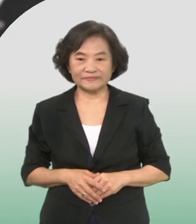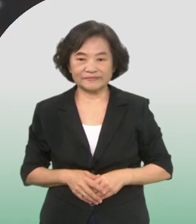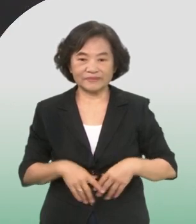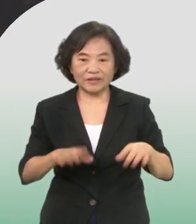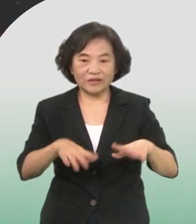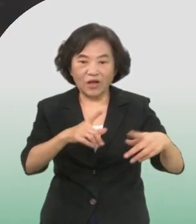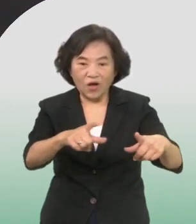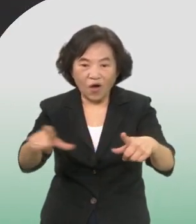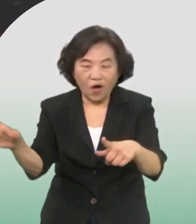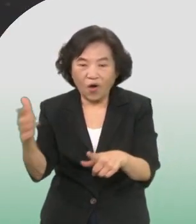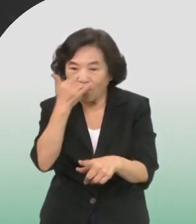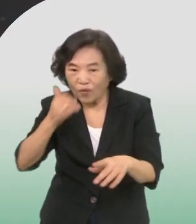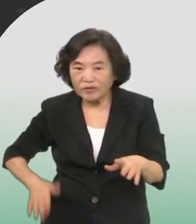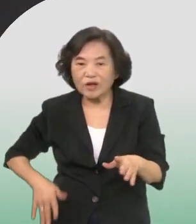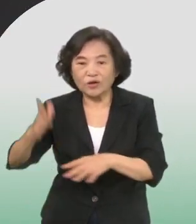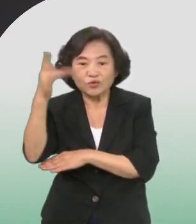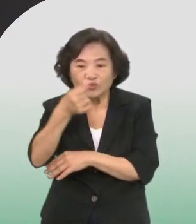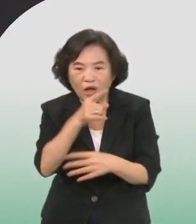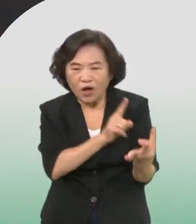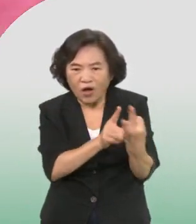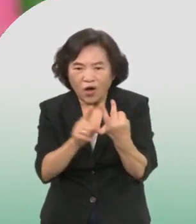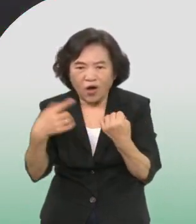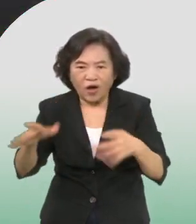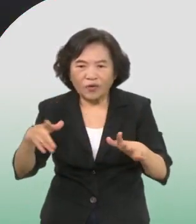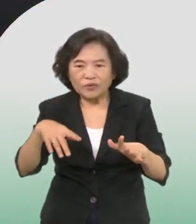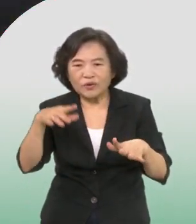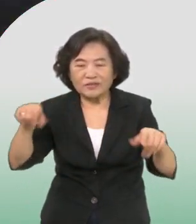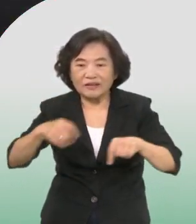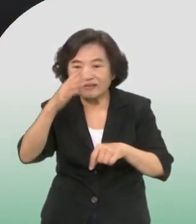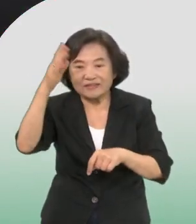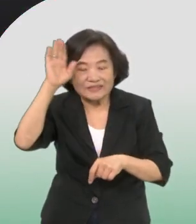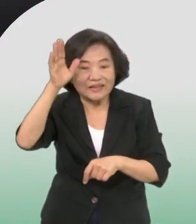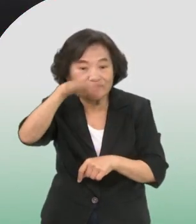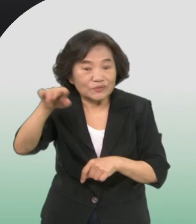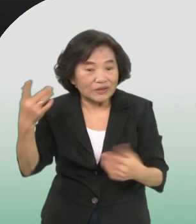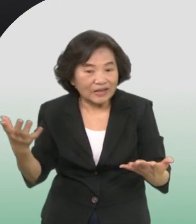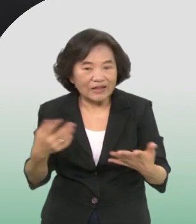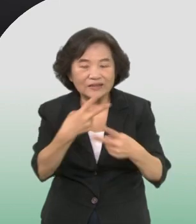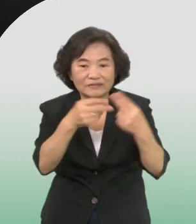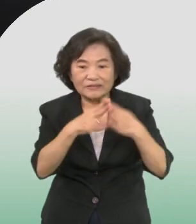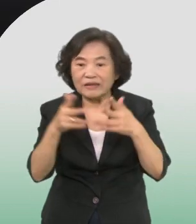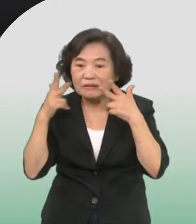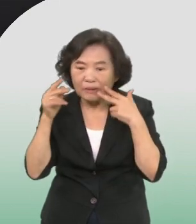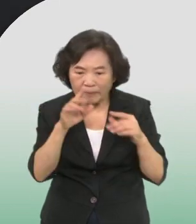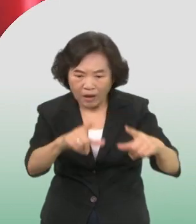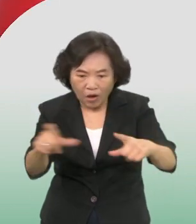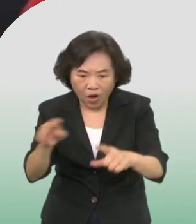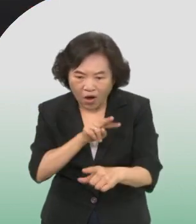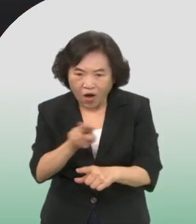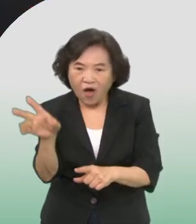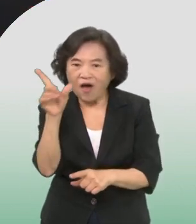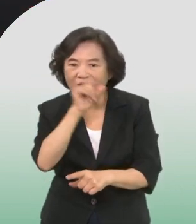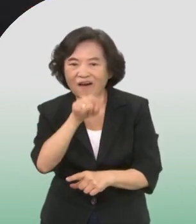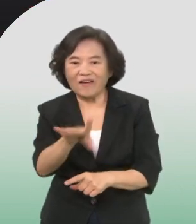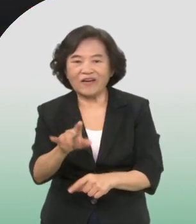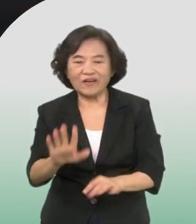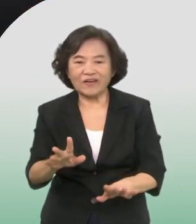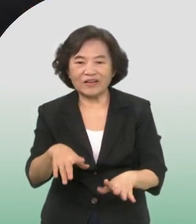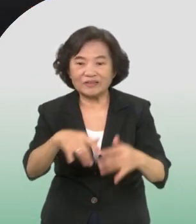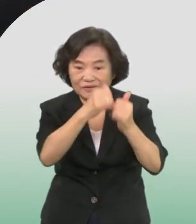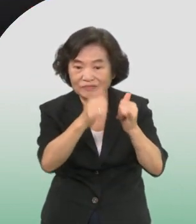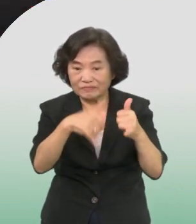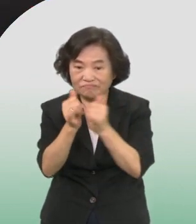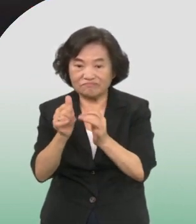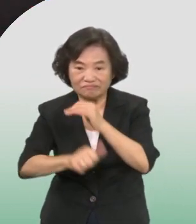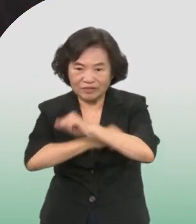苏铁的主卡通还有对面舞超神奇，佮你客家年初民族翻船作风，从铁块到菜，迄两个族群